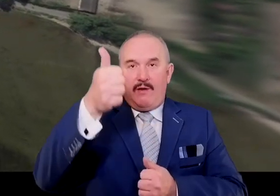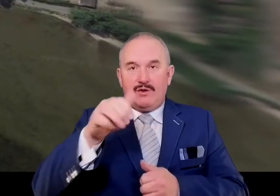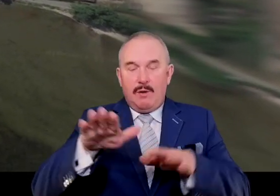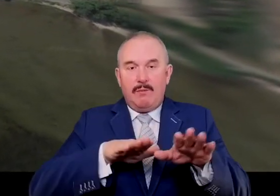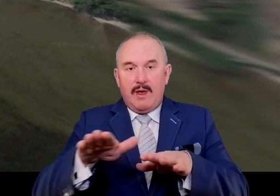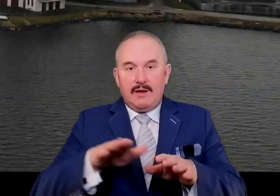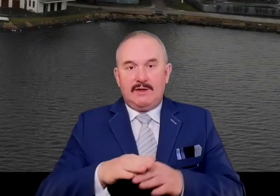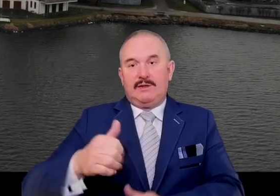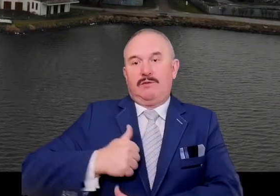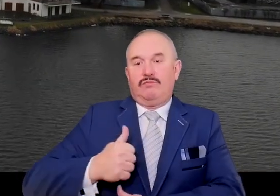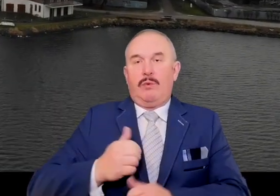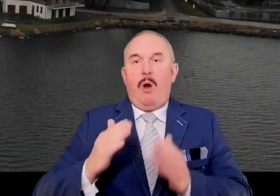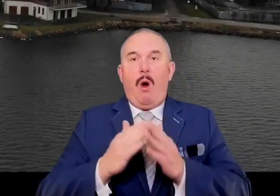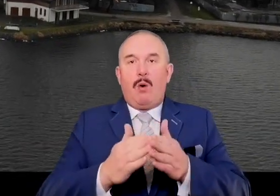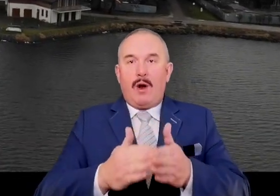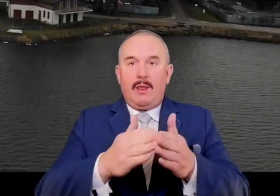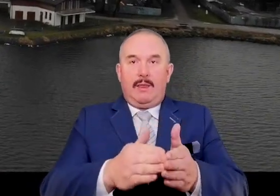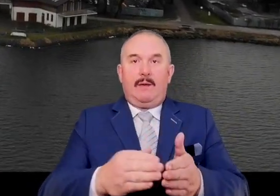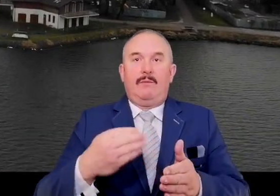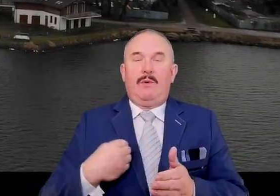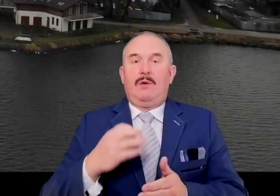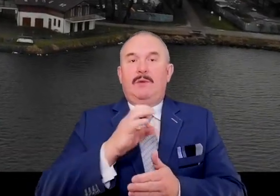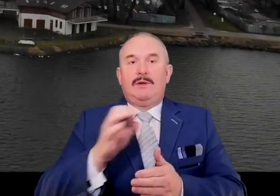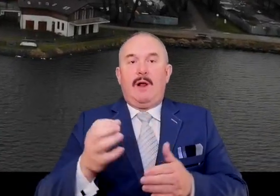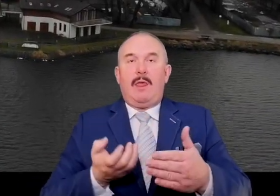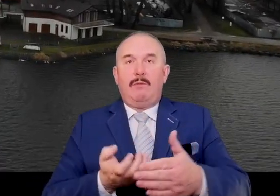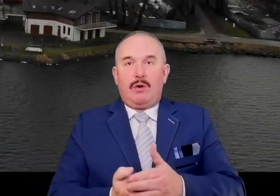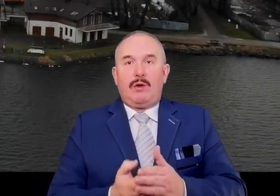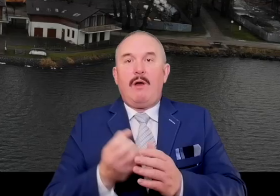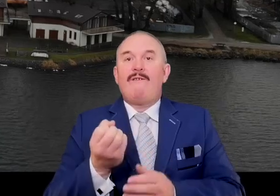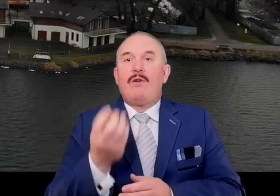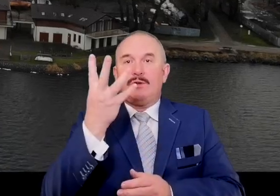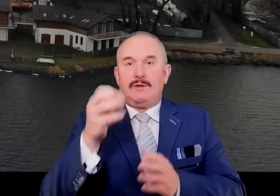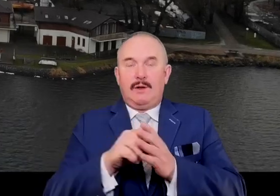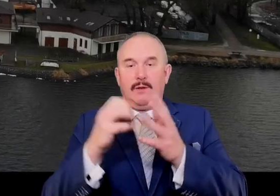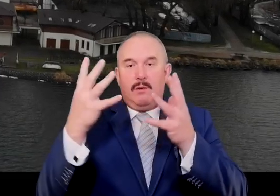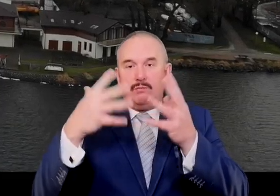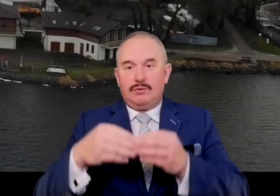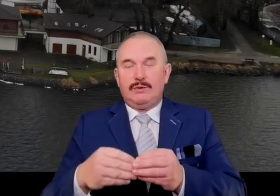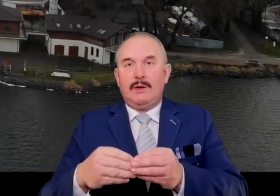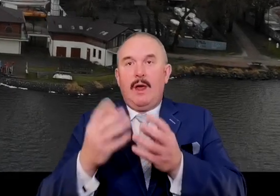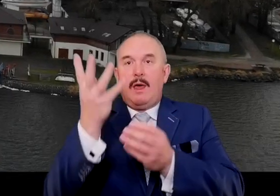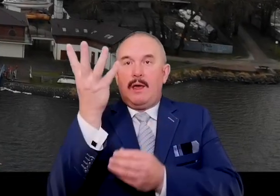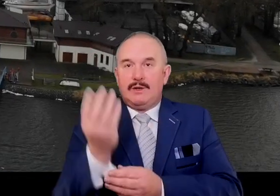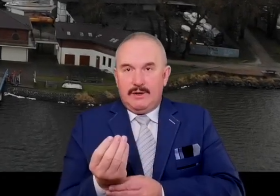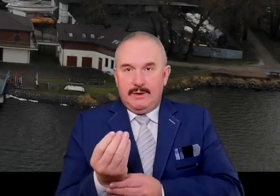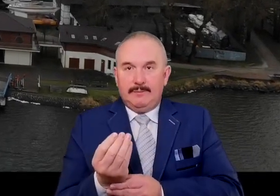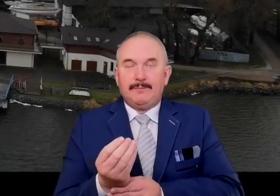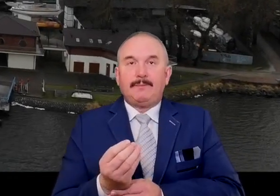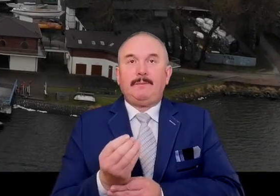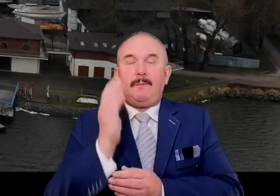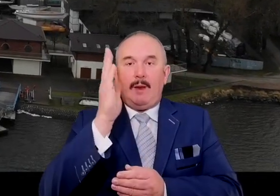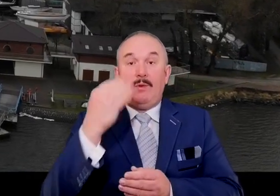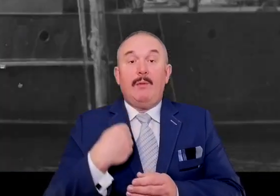bazą morską naszej floty. Okręty stacjonowały tutaj od wiosny do późnej jesieni. Później